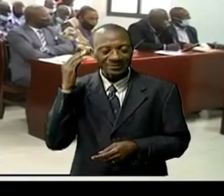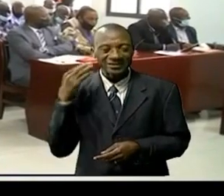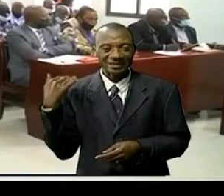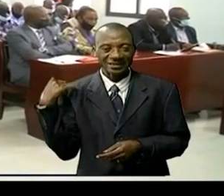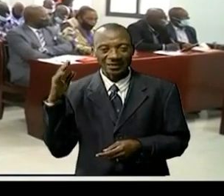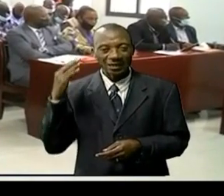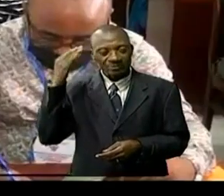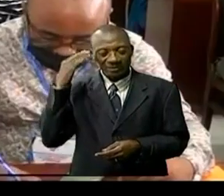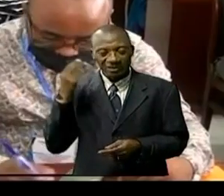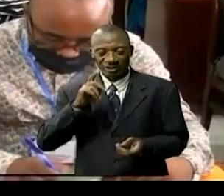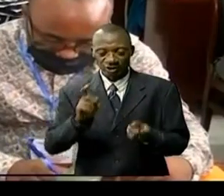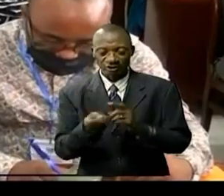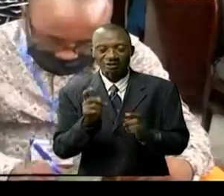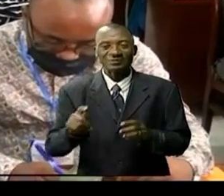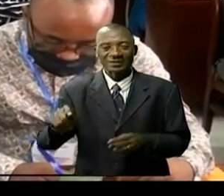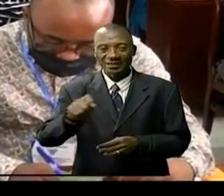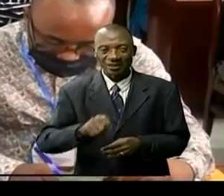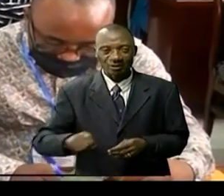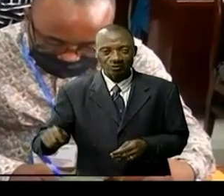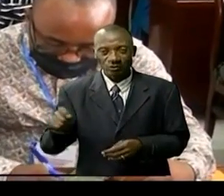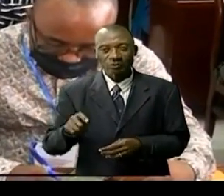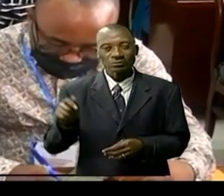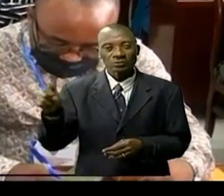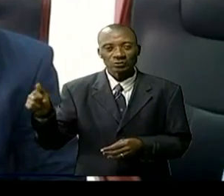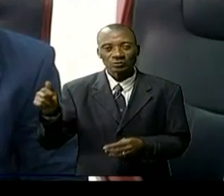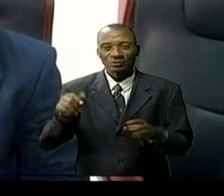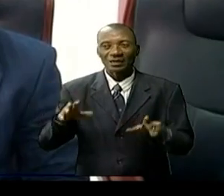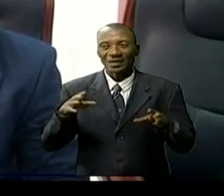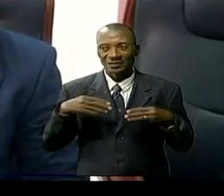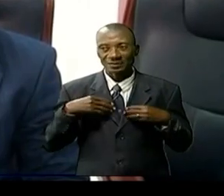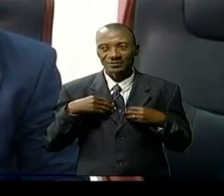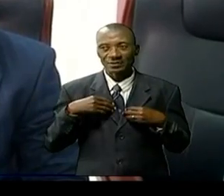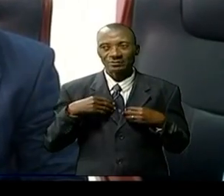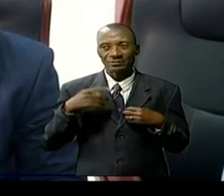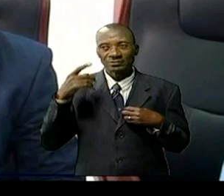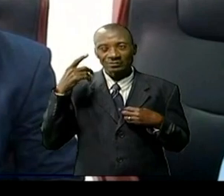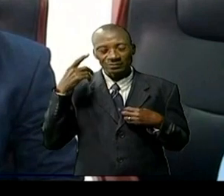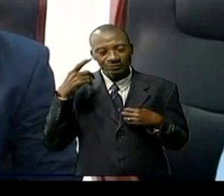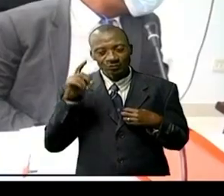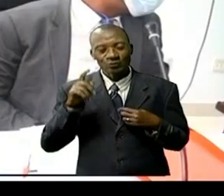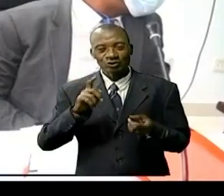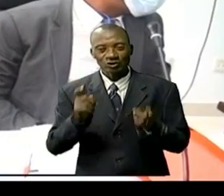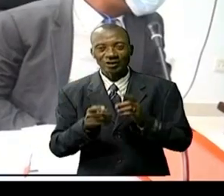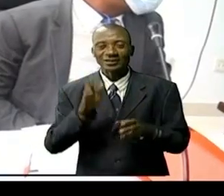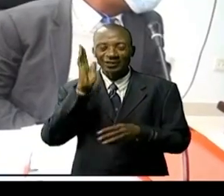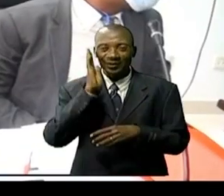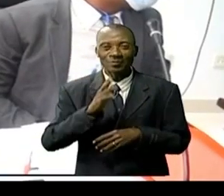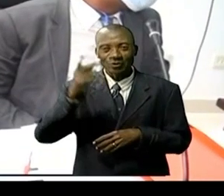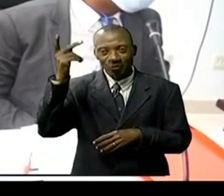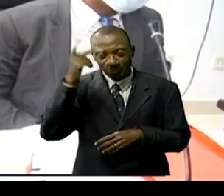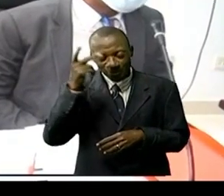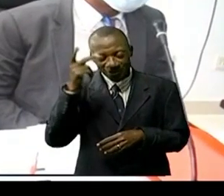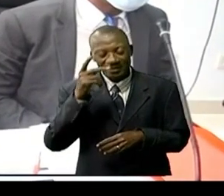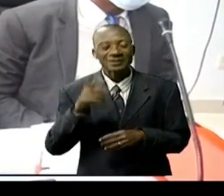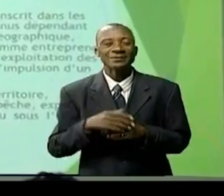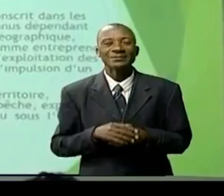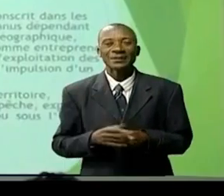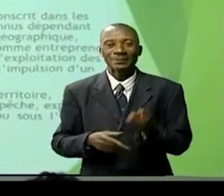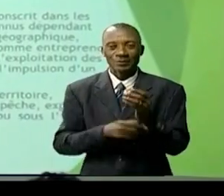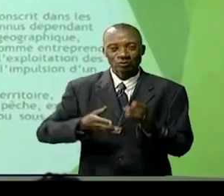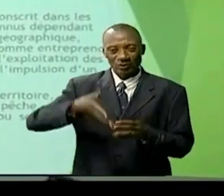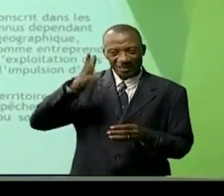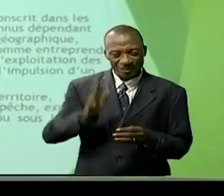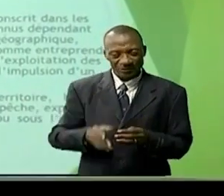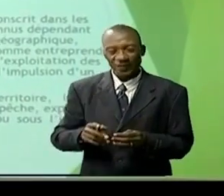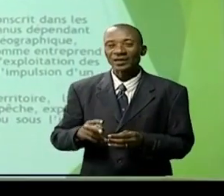à guilbeault ou s'est engagé à vulgariser cette politique les experts vont faire le relais sur le terrain afin que tous les